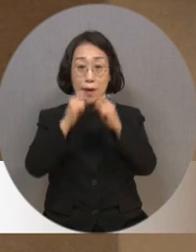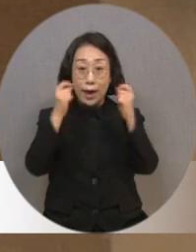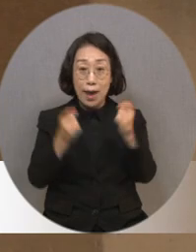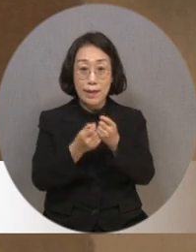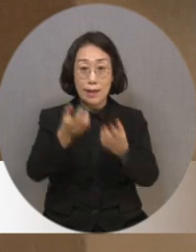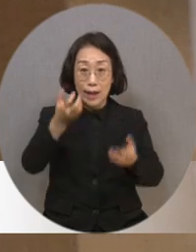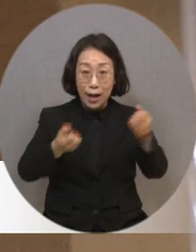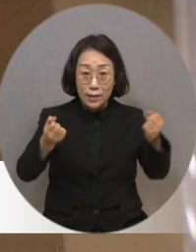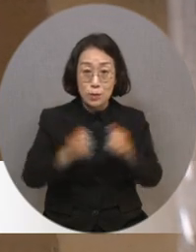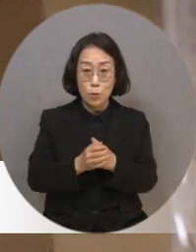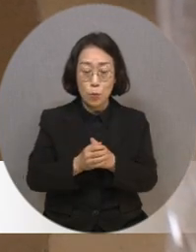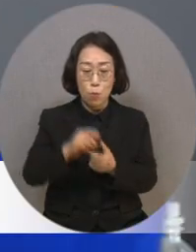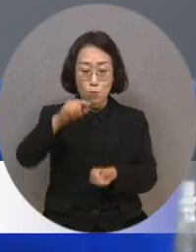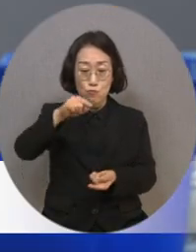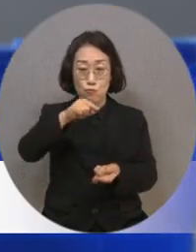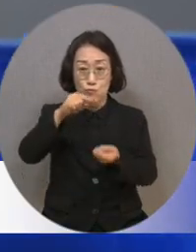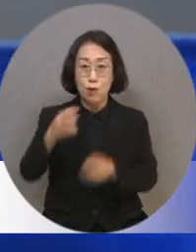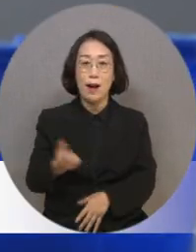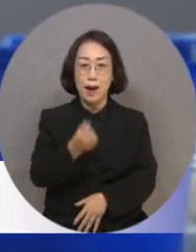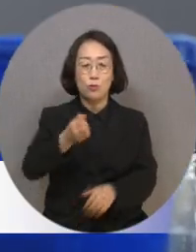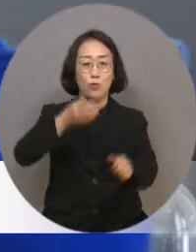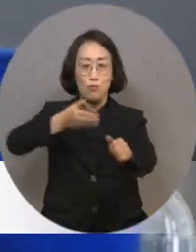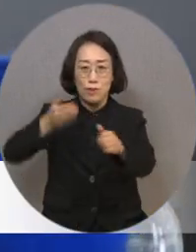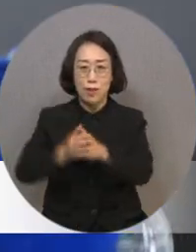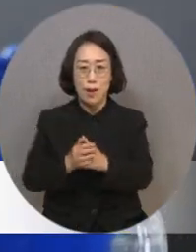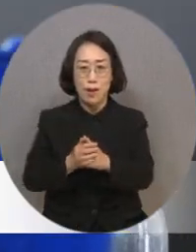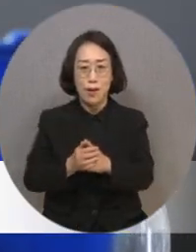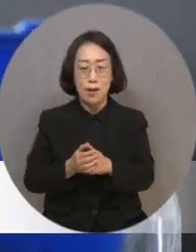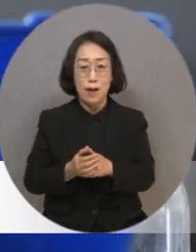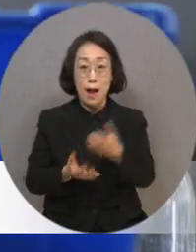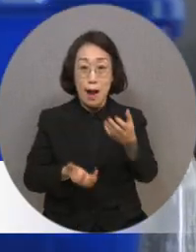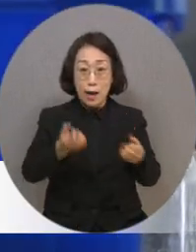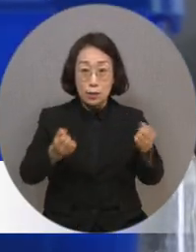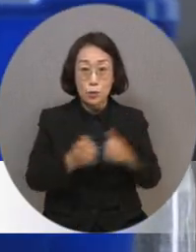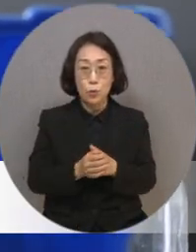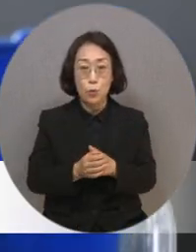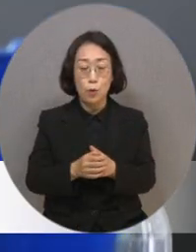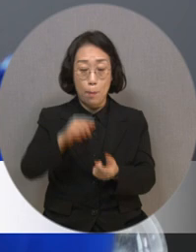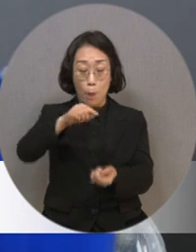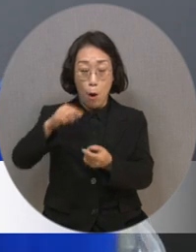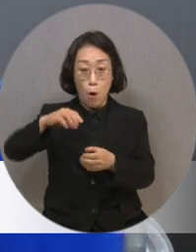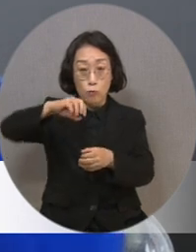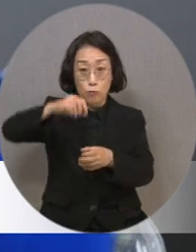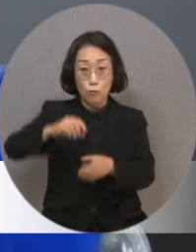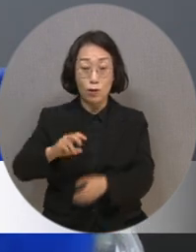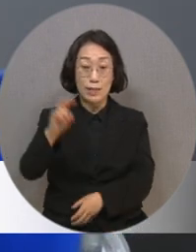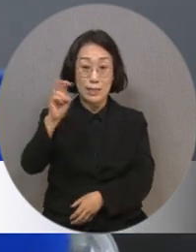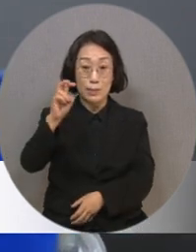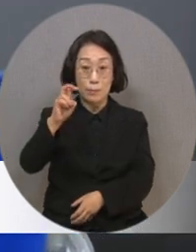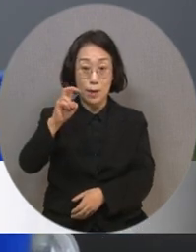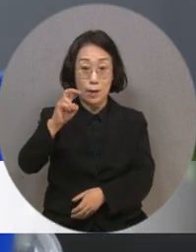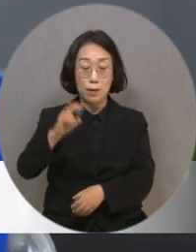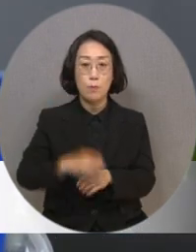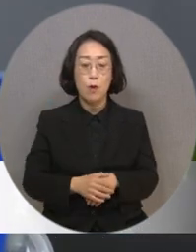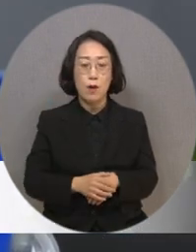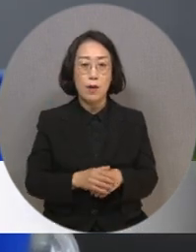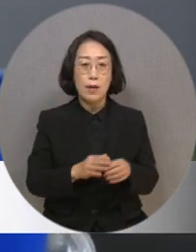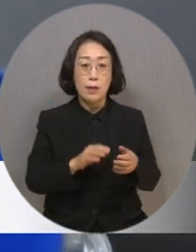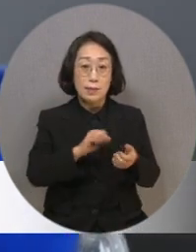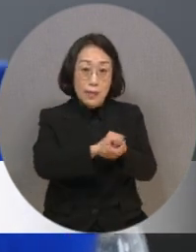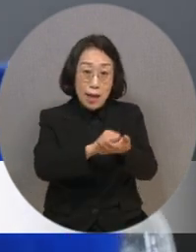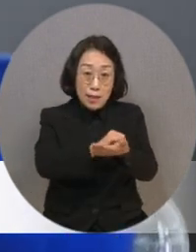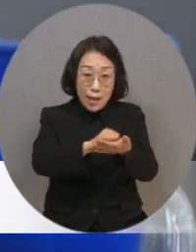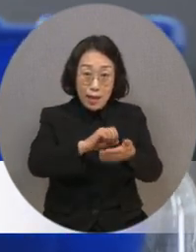텀블러 사용을 권장했고 박람회 참석자들이 직접 가져온 플라스틱 병뚜껑 20개를 고체 주방 세제로